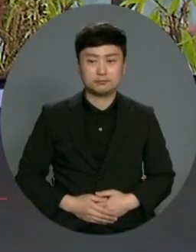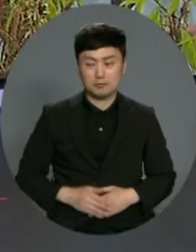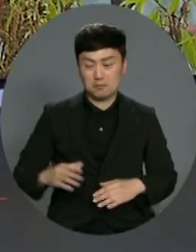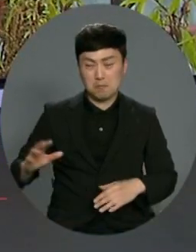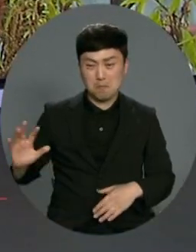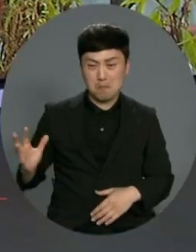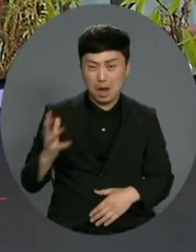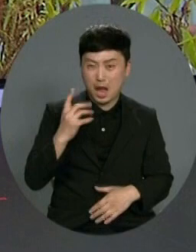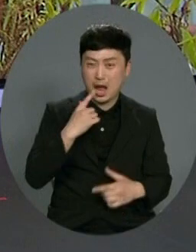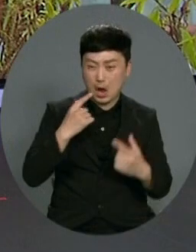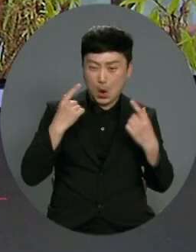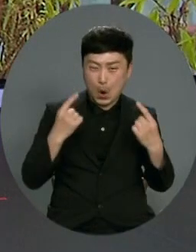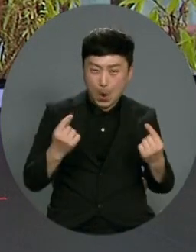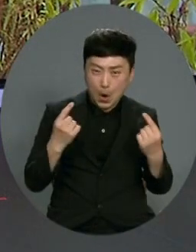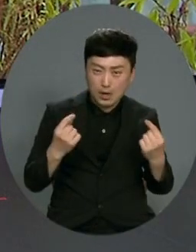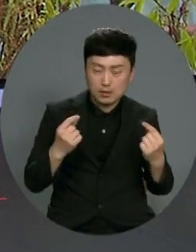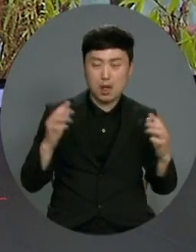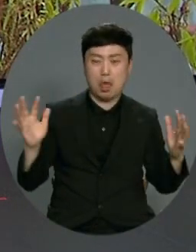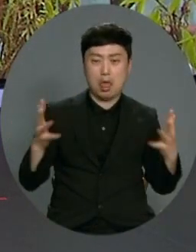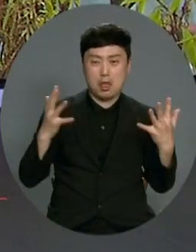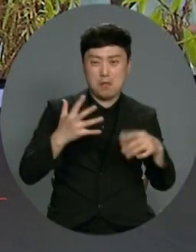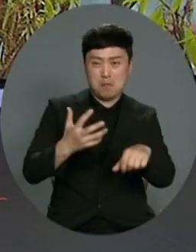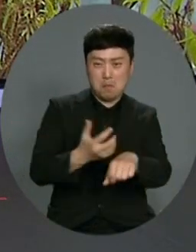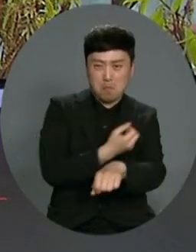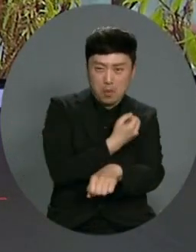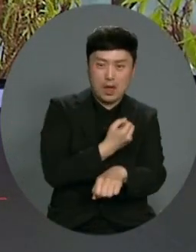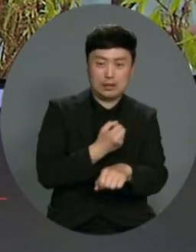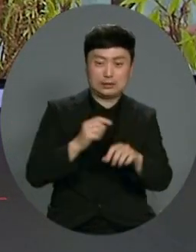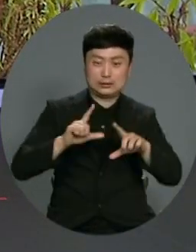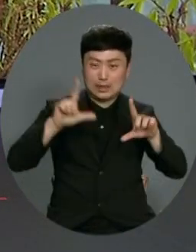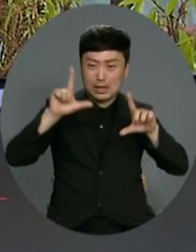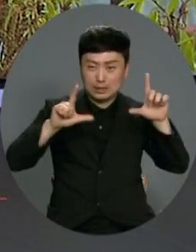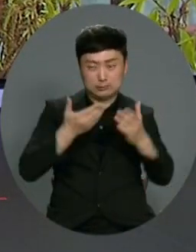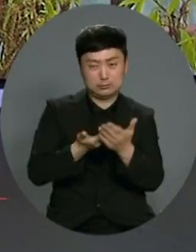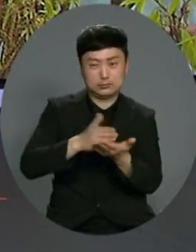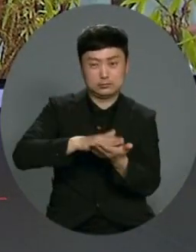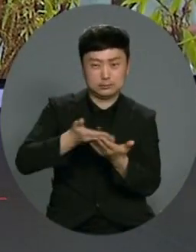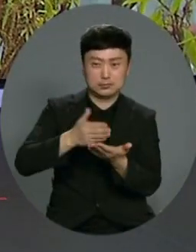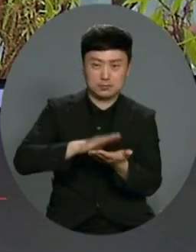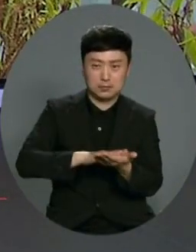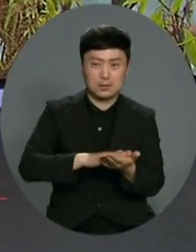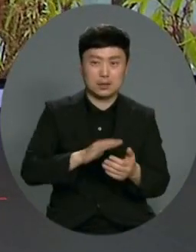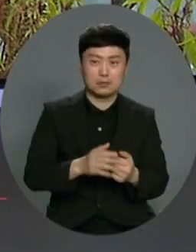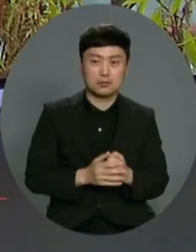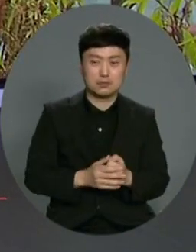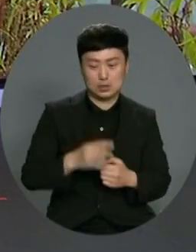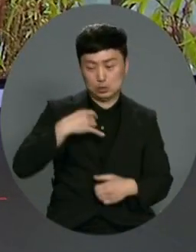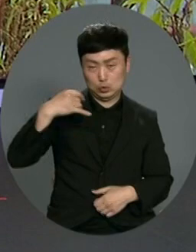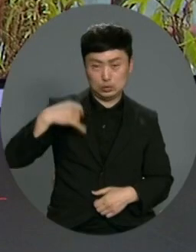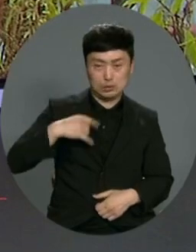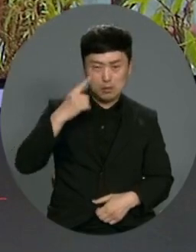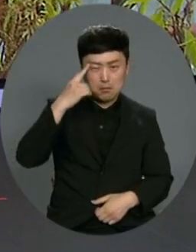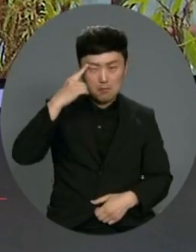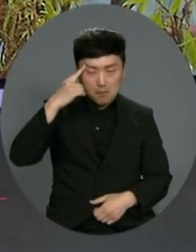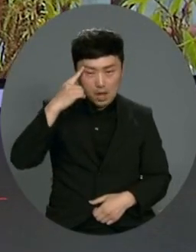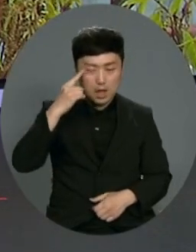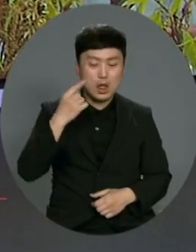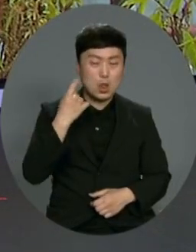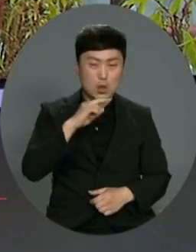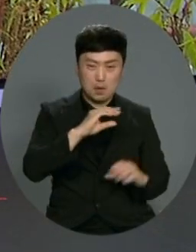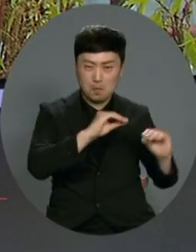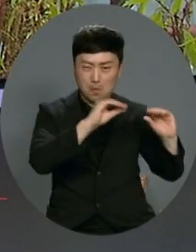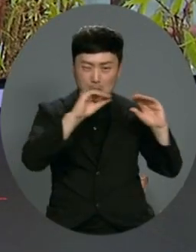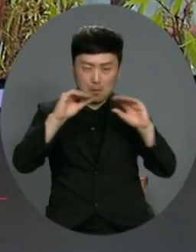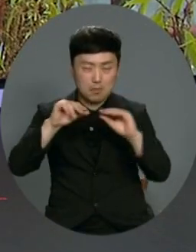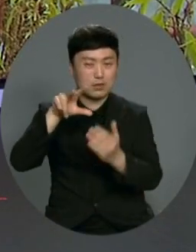태풍 끝 강풍의 황사까지 궂은 날씨가 이어진 한 주였습니다 특히 지난 10일 고비사막과 내몽골 구원에서 발언한 황사가